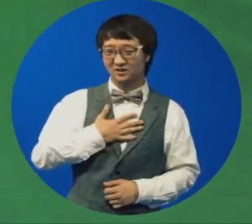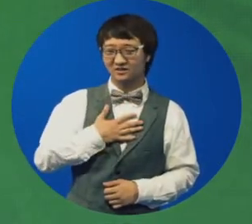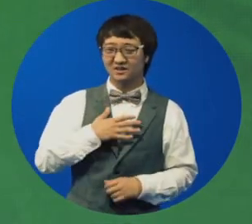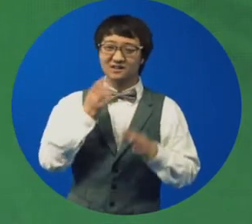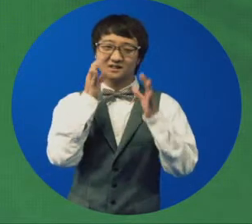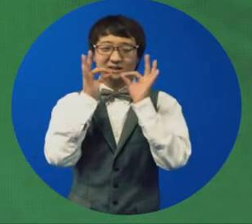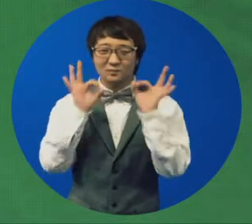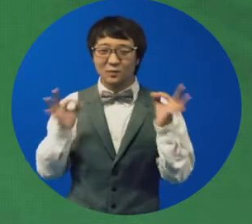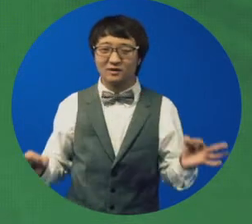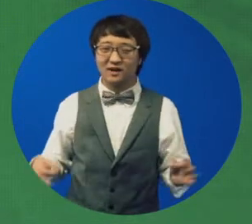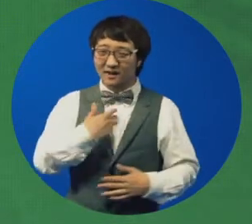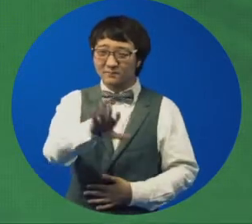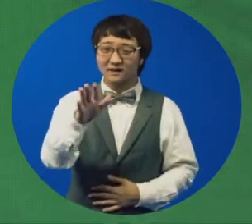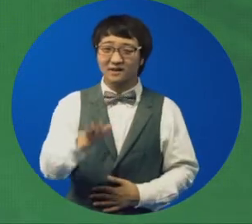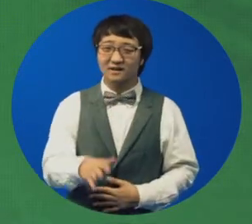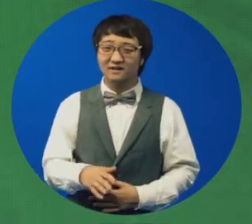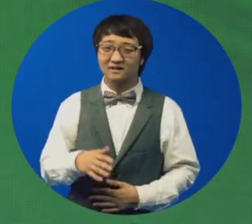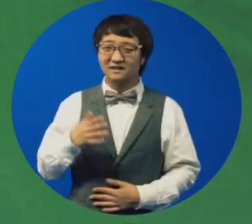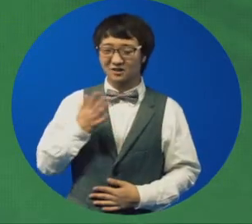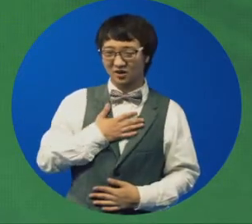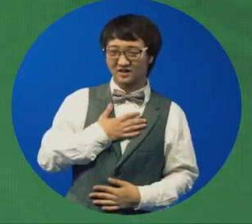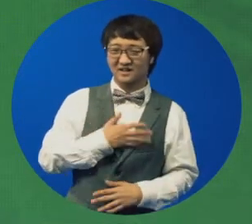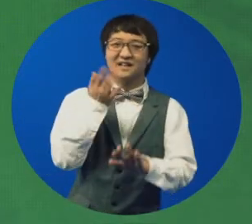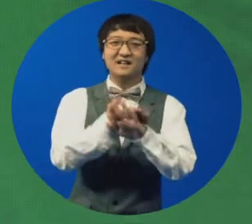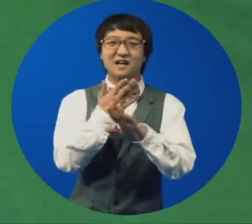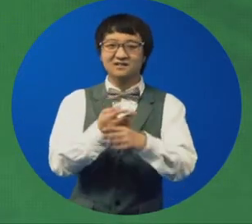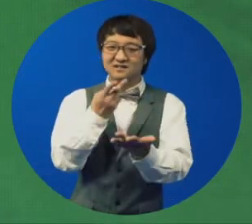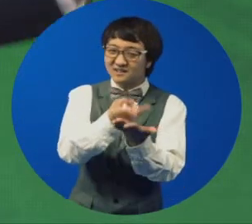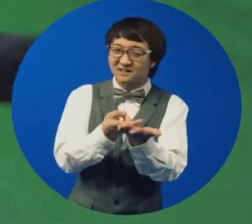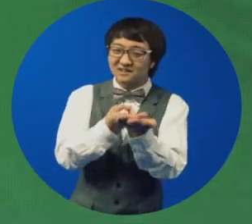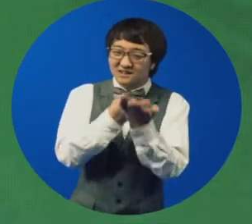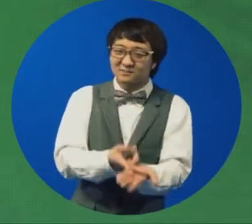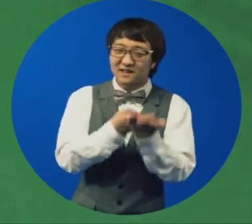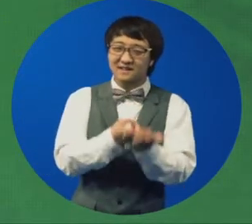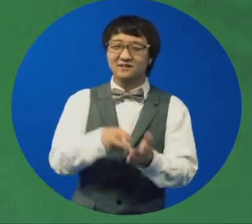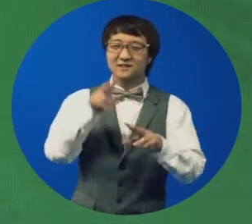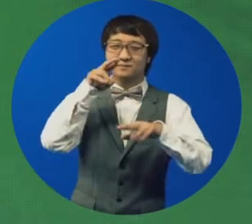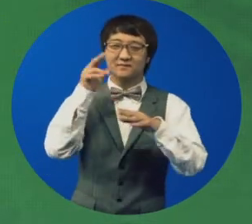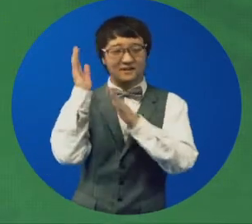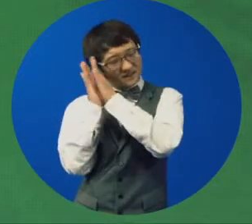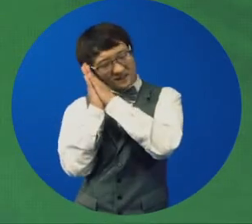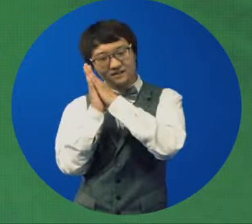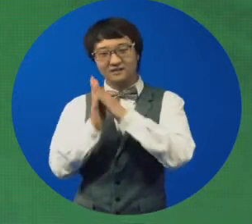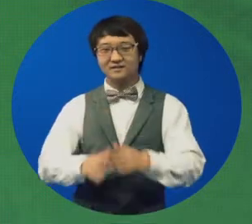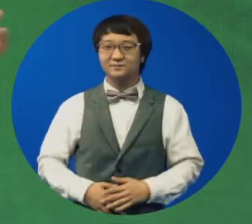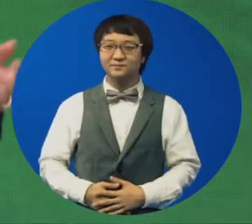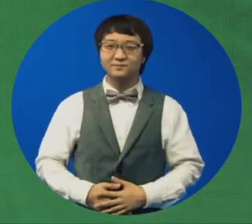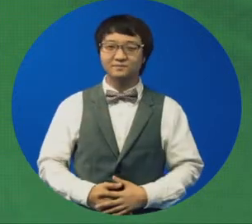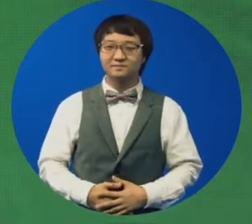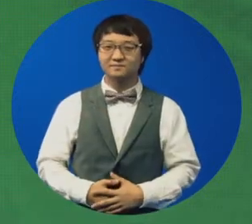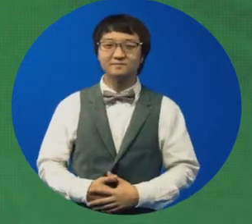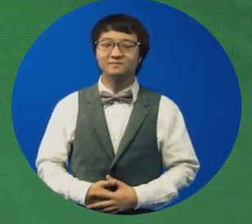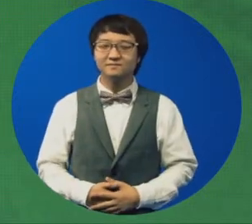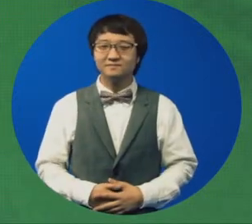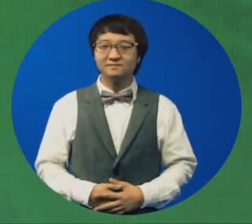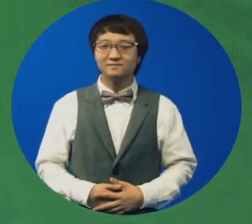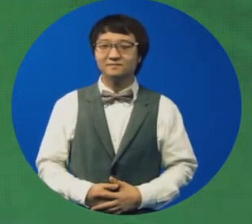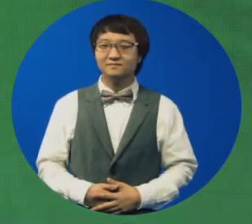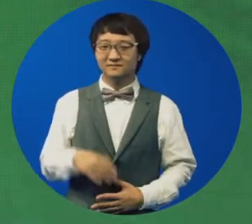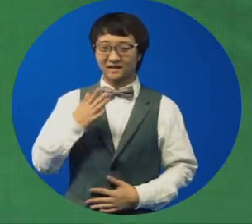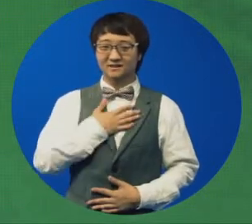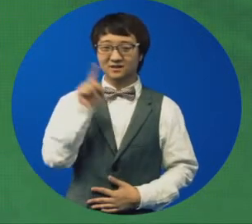우리는 또 각자 딴 침대에서 잡니다. 아내는 캐나다 온타리오에서 저는 애리조나 투싼에서 잡니다.